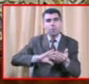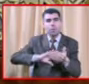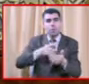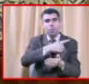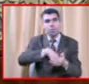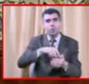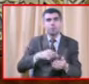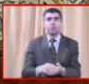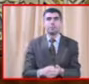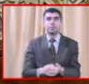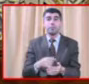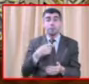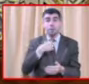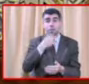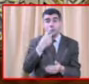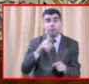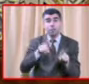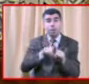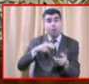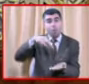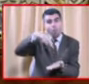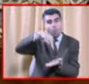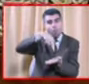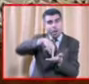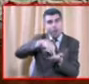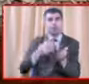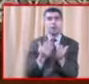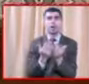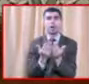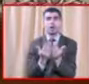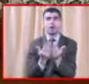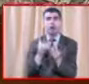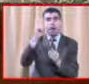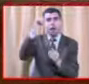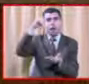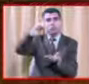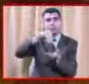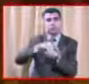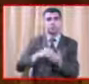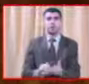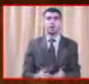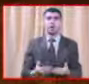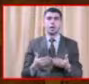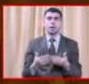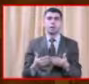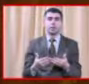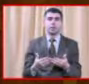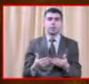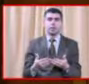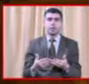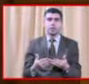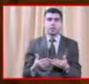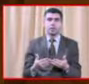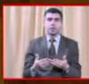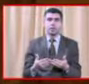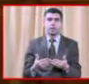وإنا لله وإنا إلى راجعون. وندعوكم إلى تلاوة الفاتحة ترحما على هؤلاء الضحايا. بسم الله الرحمن الرحيم، الحمد لله